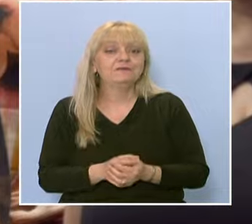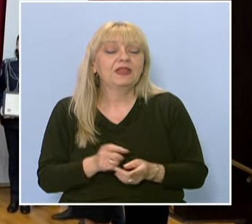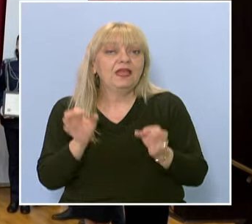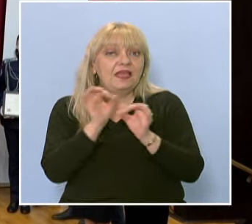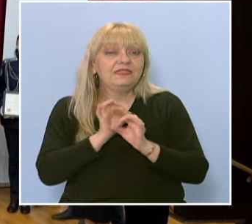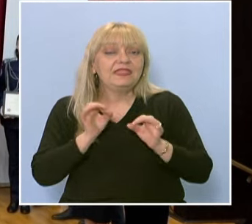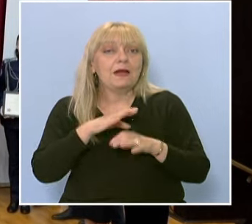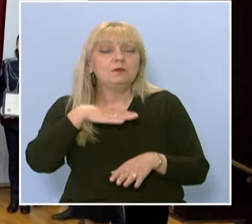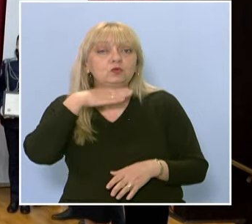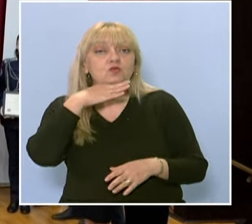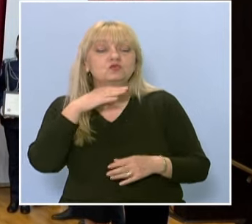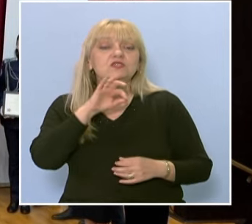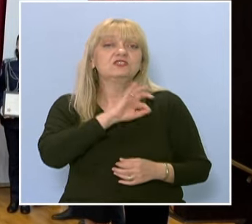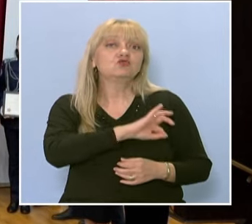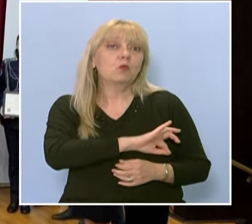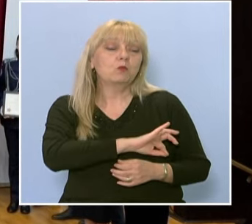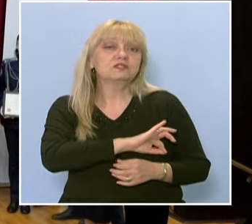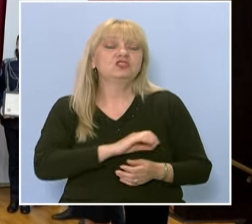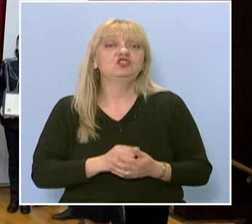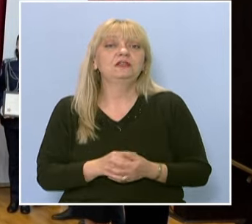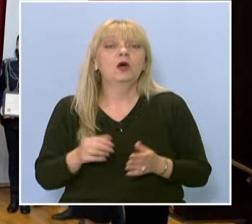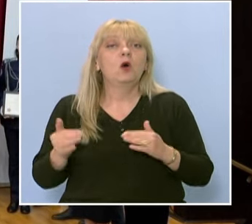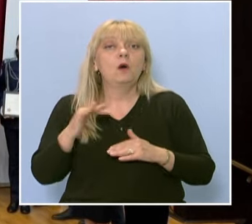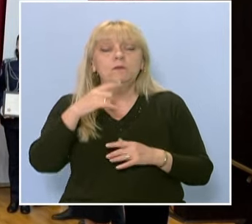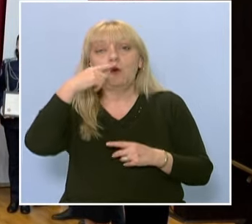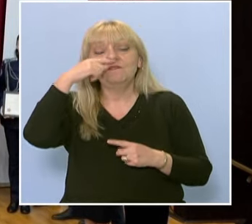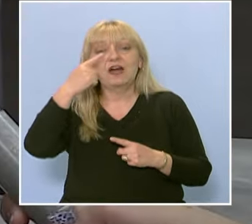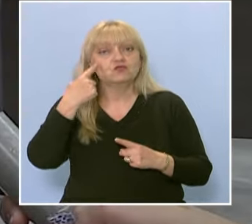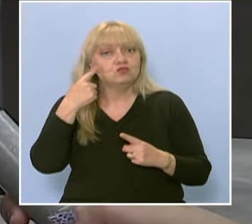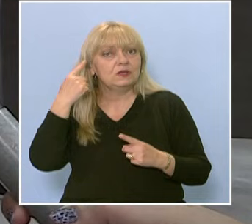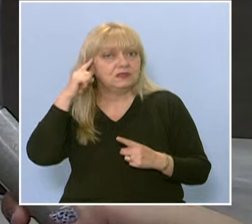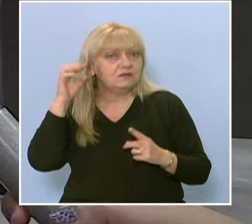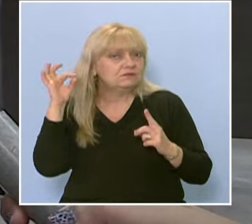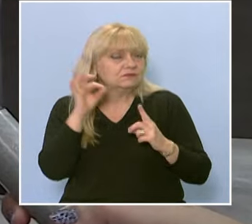нямат достатъчно постижения. По-важното е да се фокусират